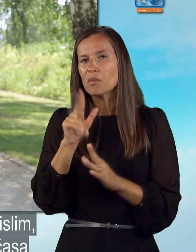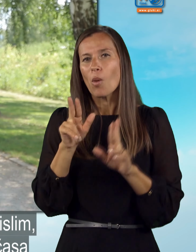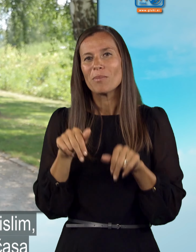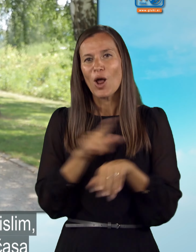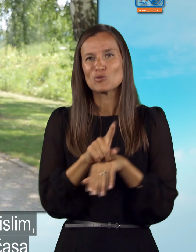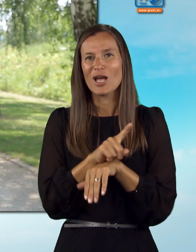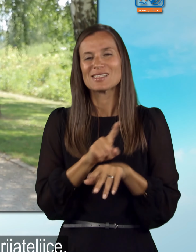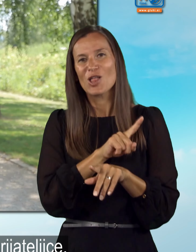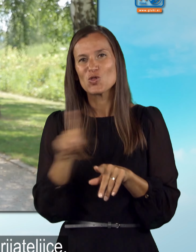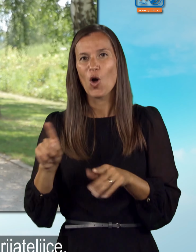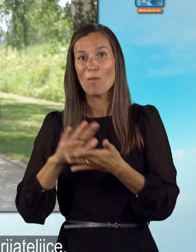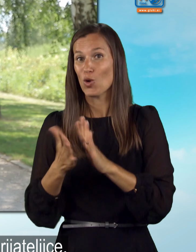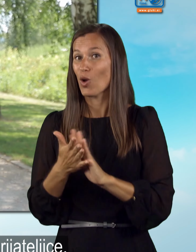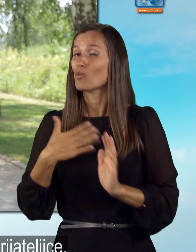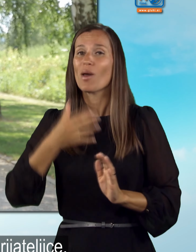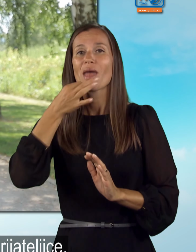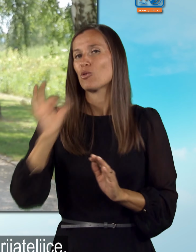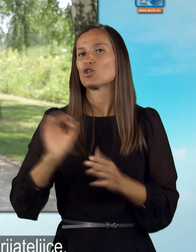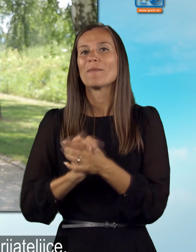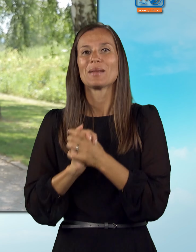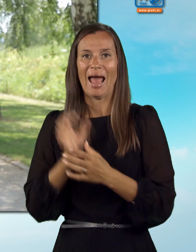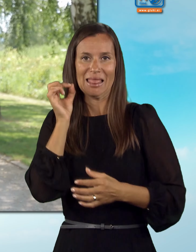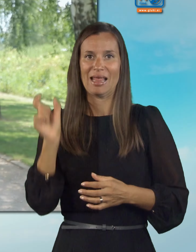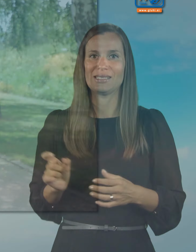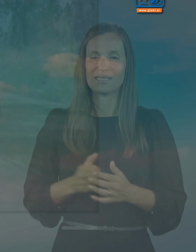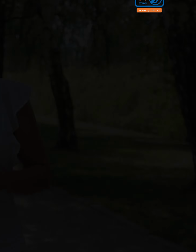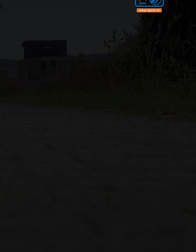prav časa do poroke od moje najboljše prijateljice.